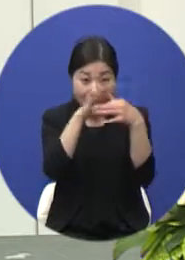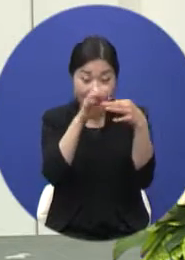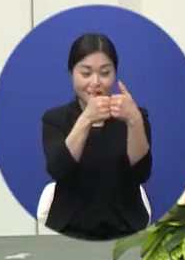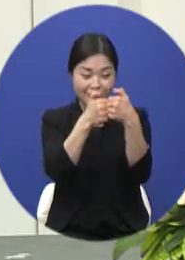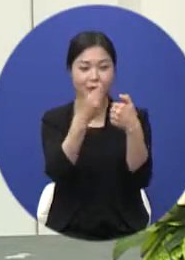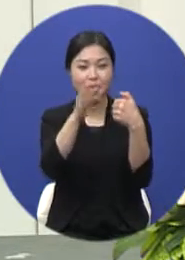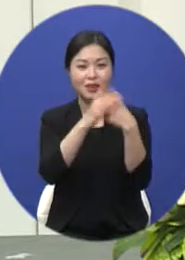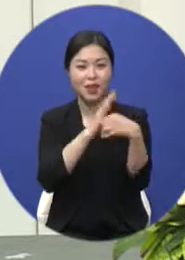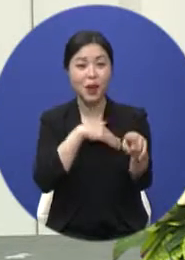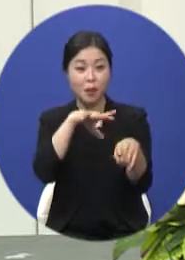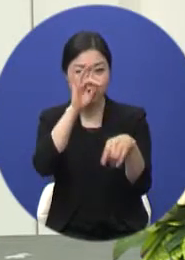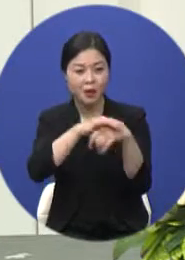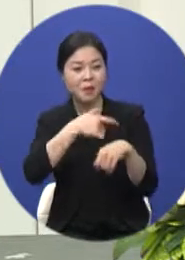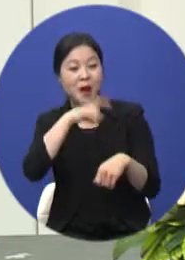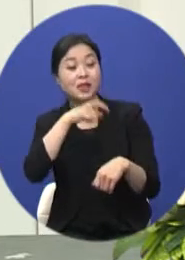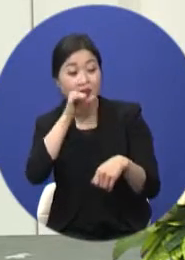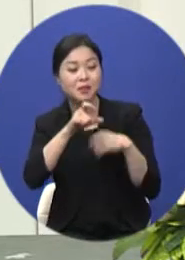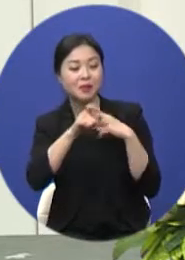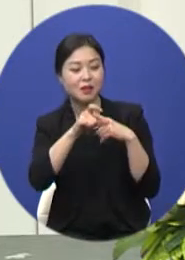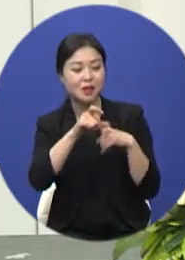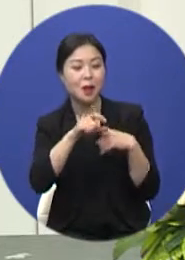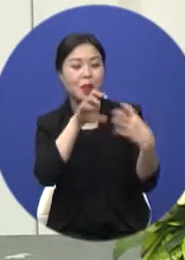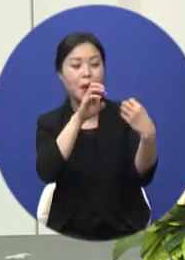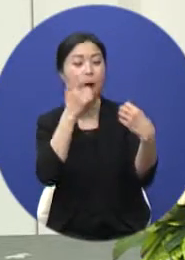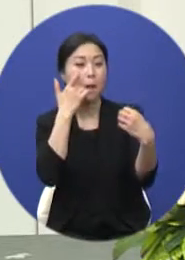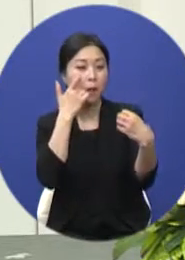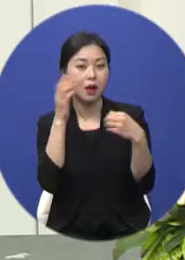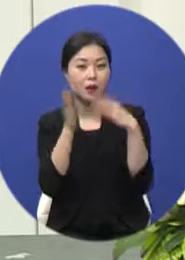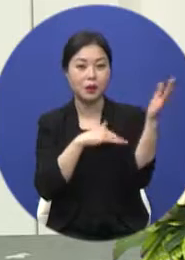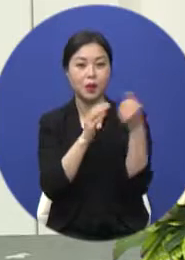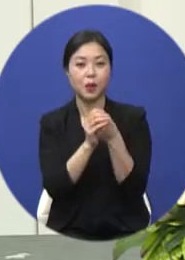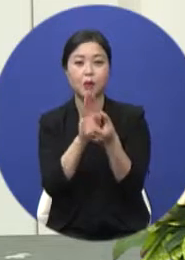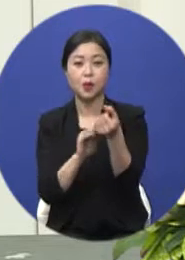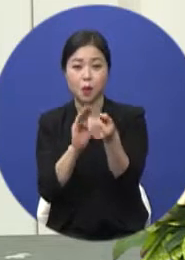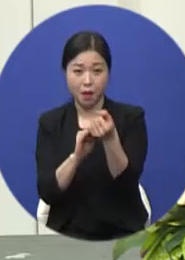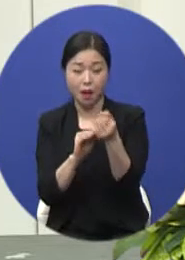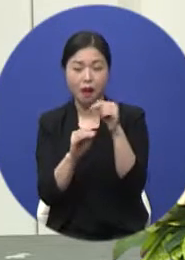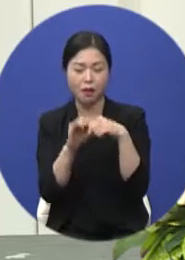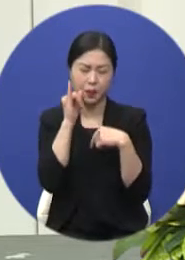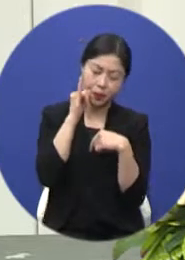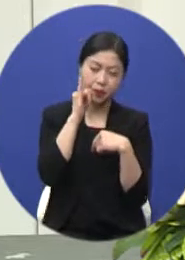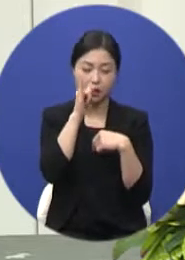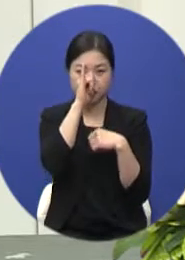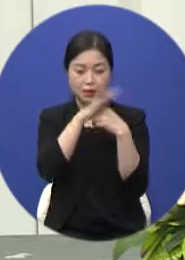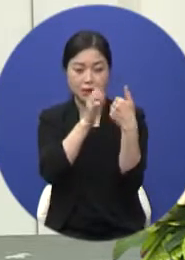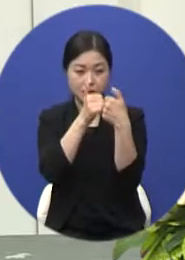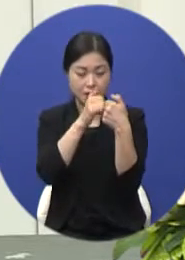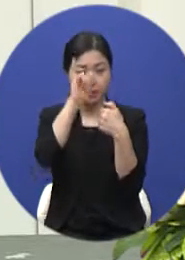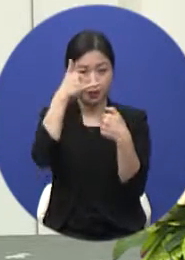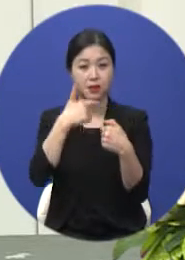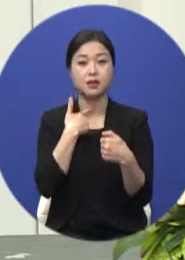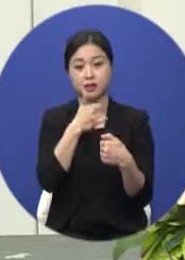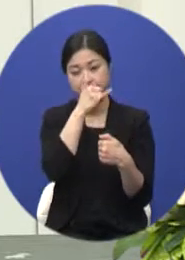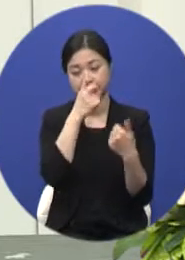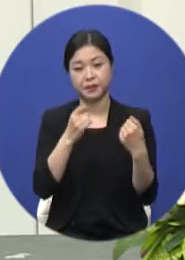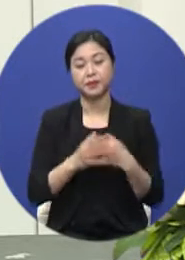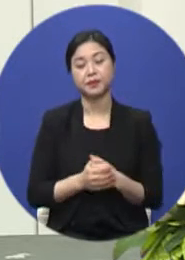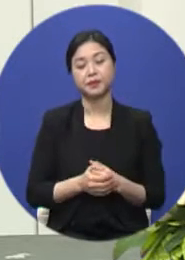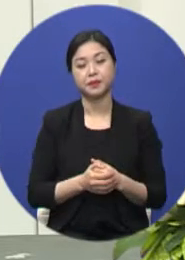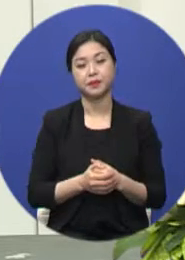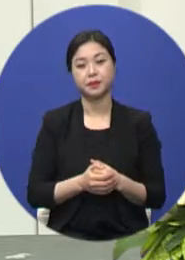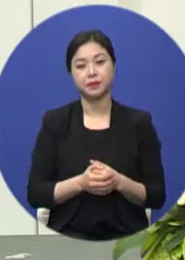얘기하죠. 도박 중독자가 왔어요. 심리 상담한다고.